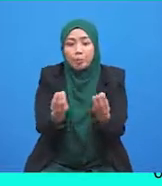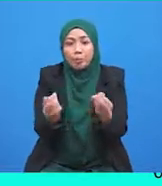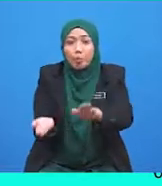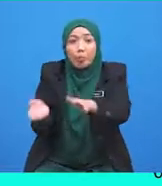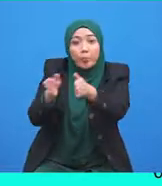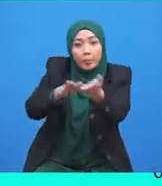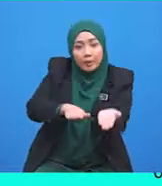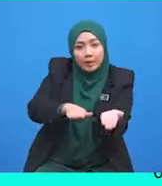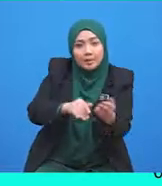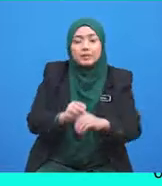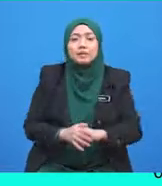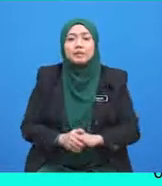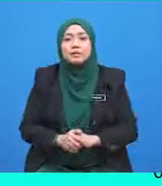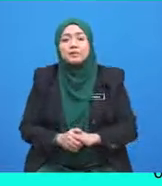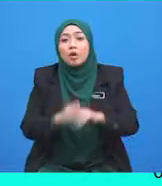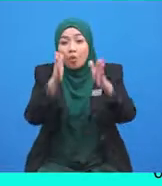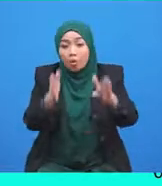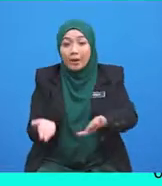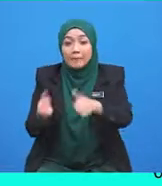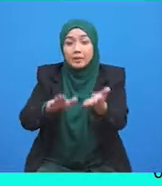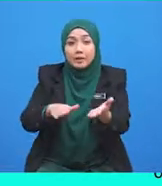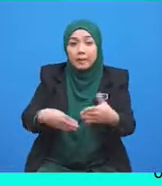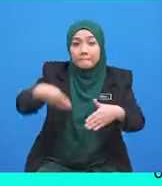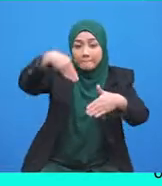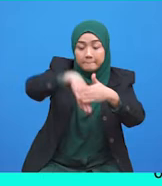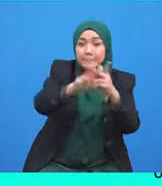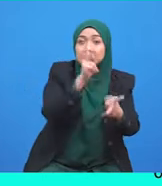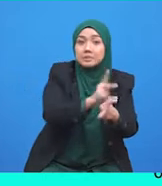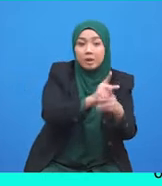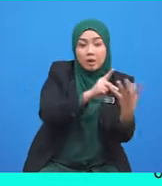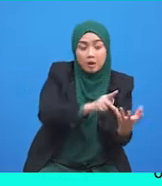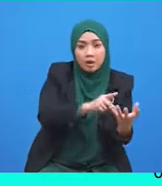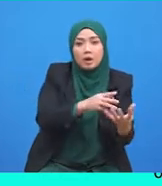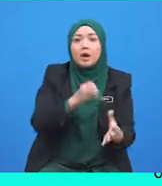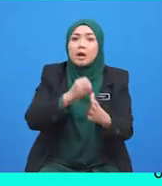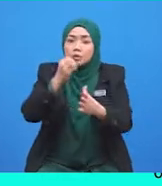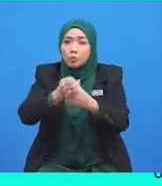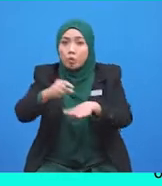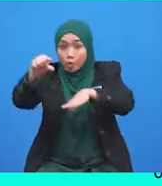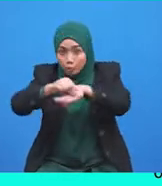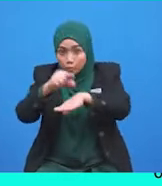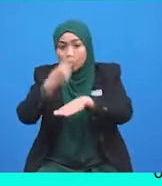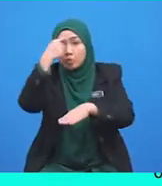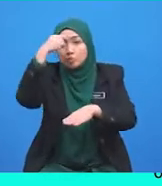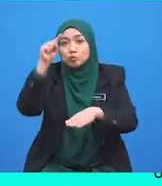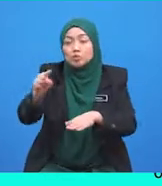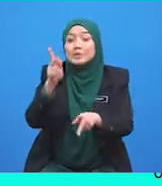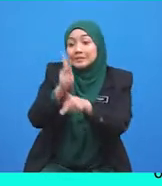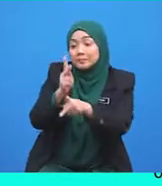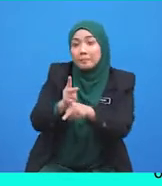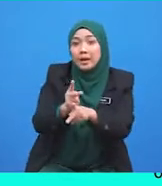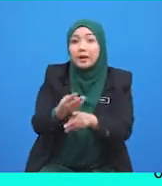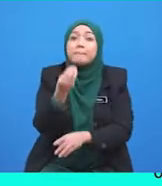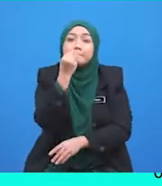itu sahaja, tembikar juga dijadikan sebagai bekas makanan atau sebagai tempat penyimpanan makanan